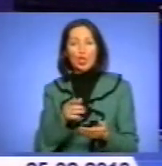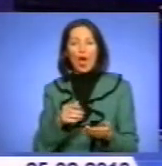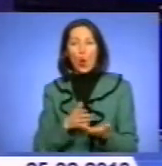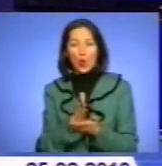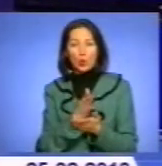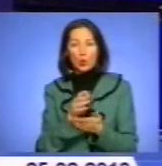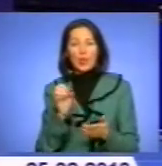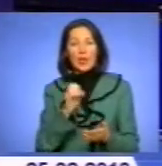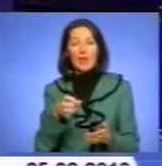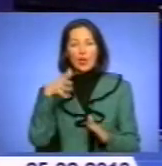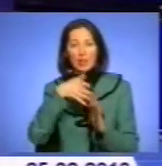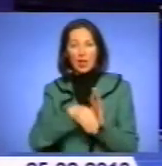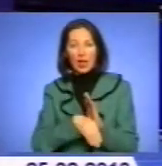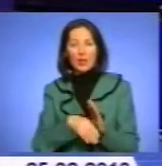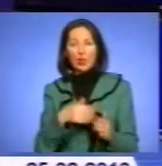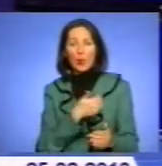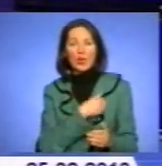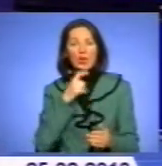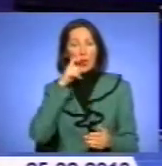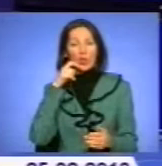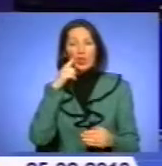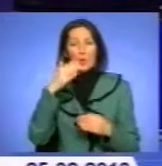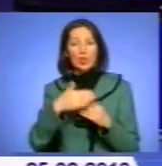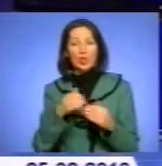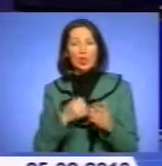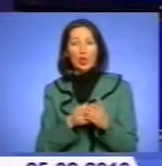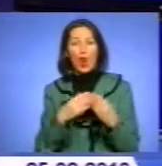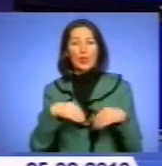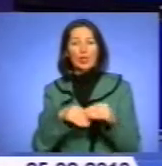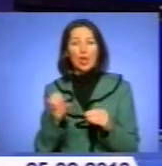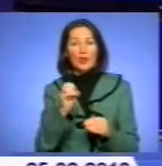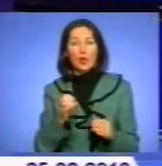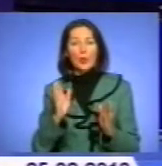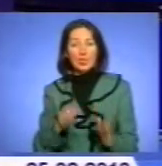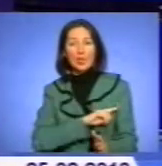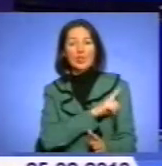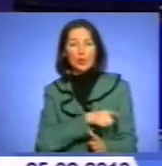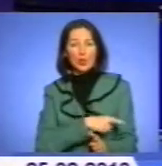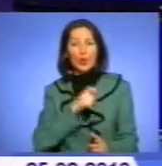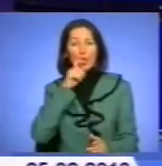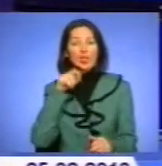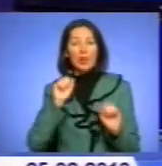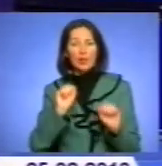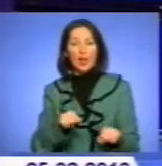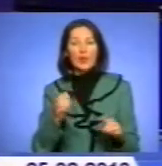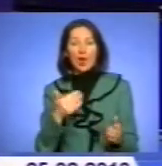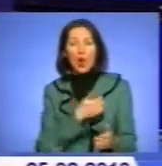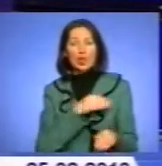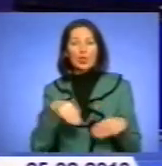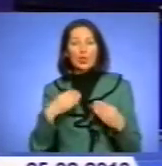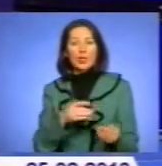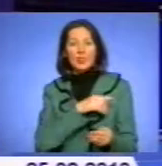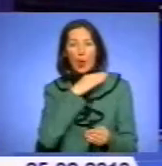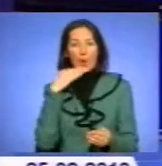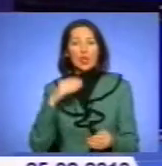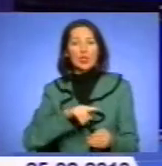України наближається до об'єднаної Європи лише зміцнювалося. Українська влада налаштована докласти максимум зусиль для досягнення